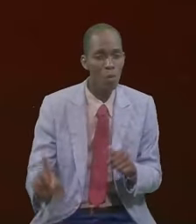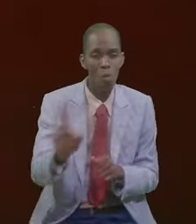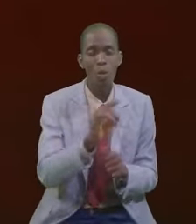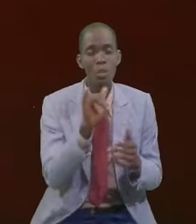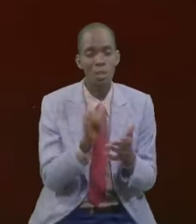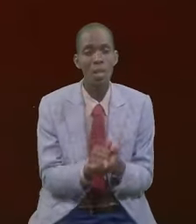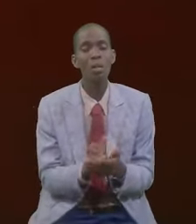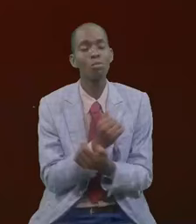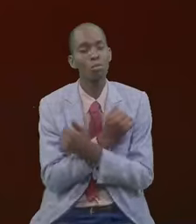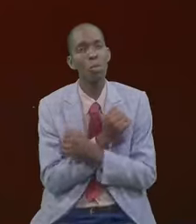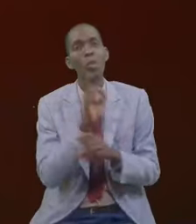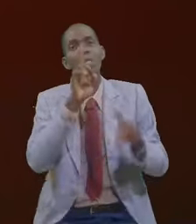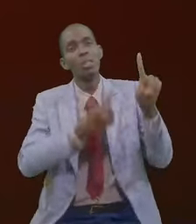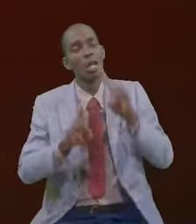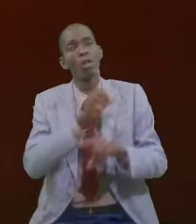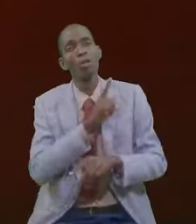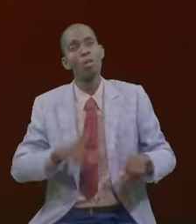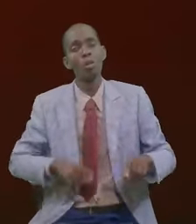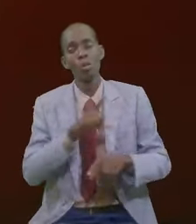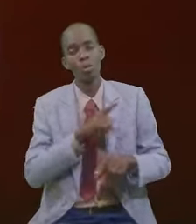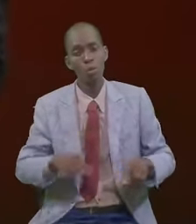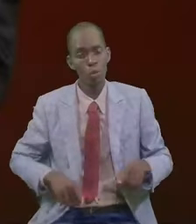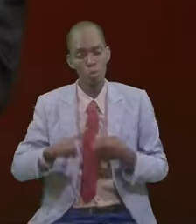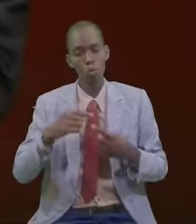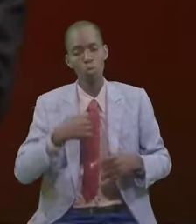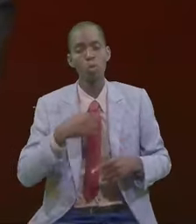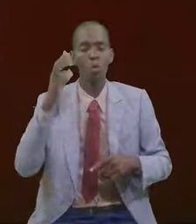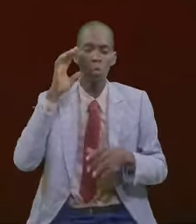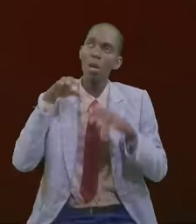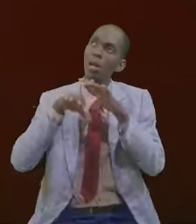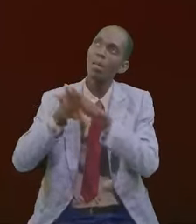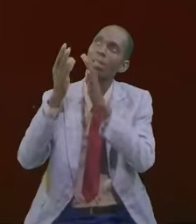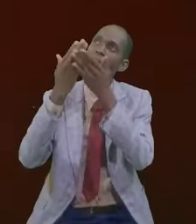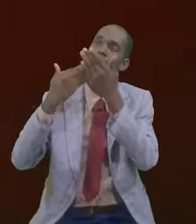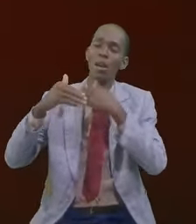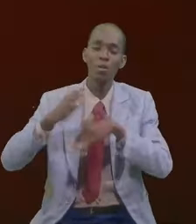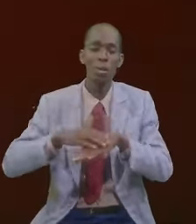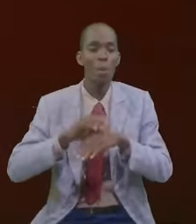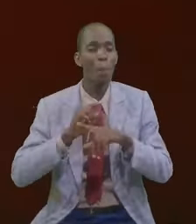n'entreront pas tous dans le royaume des cieux,